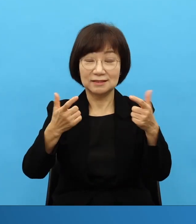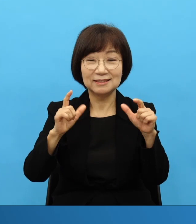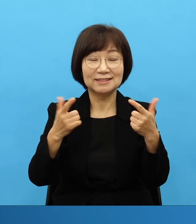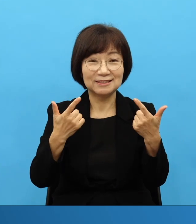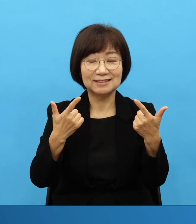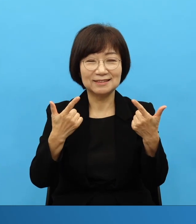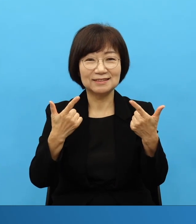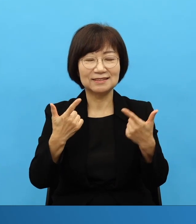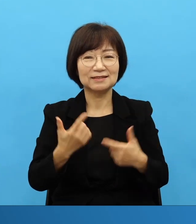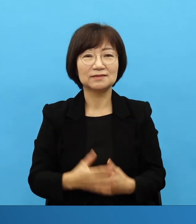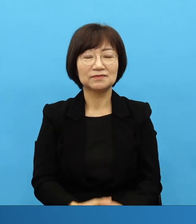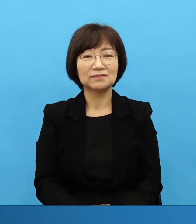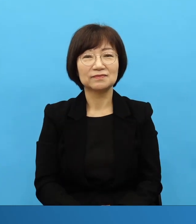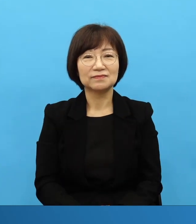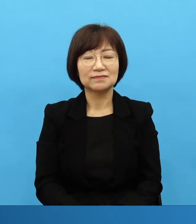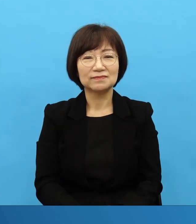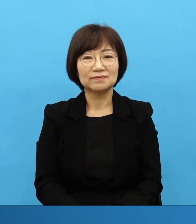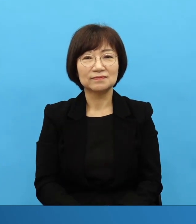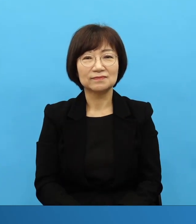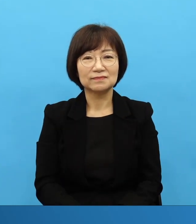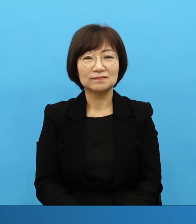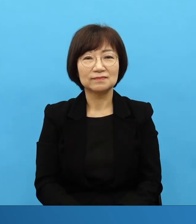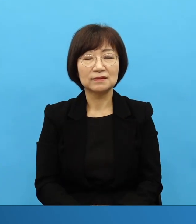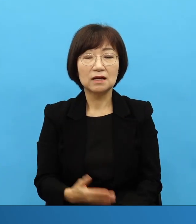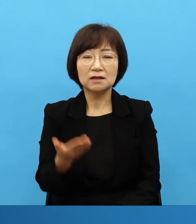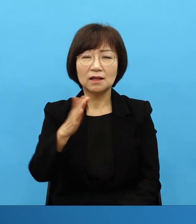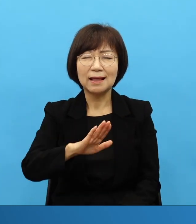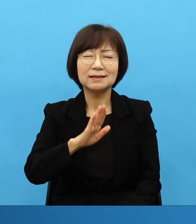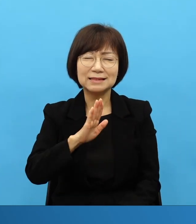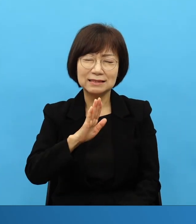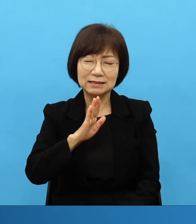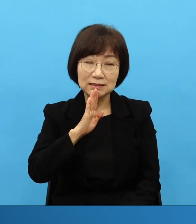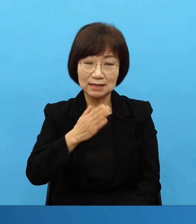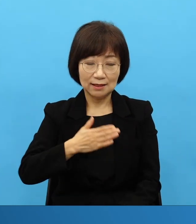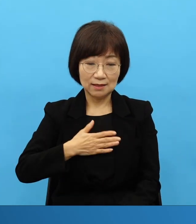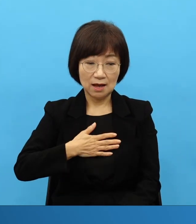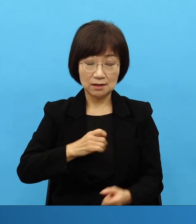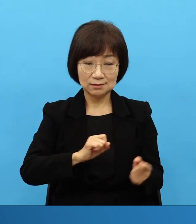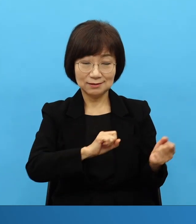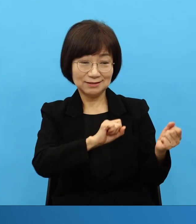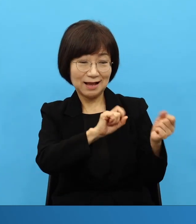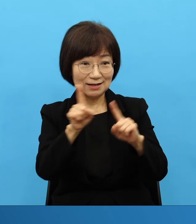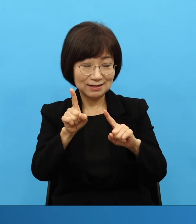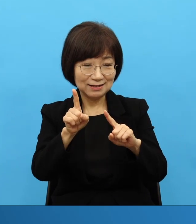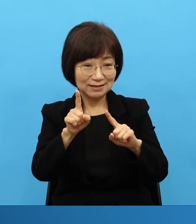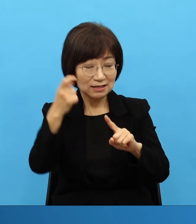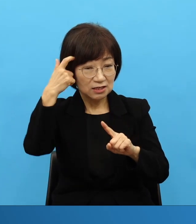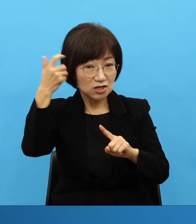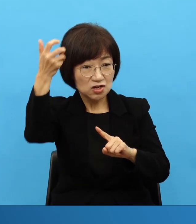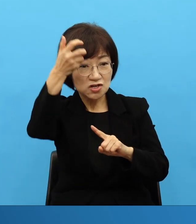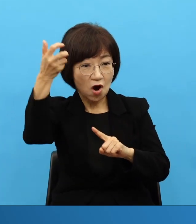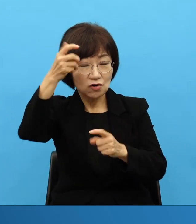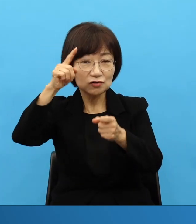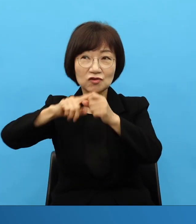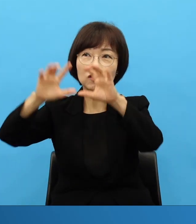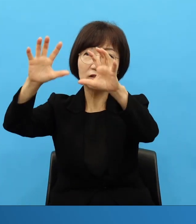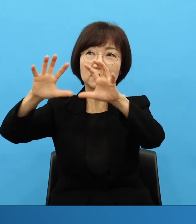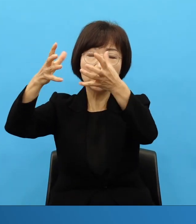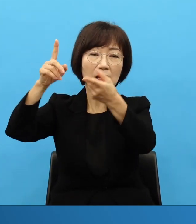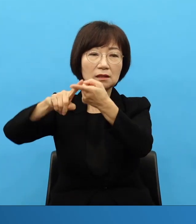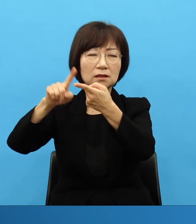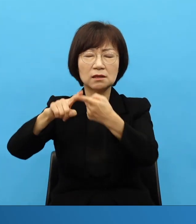There's nothing wrong or incorrect. 진짜로 나를 살리는 어마어마한 영적 세계는 전혀 내가 관심이 없어요. But I had